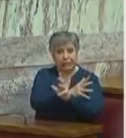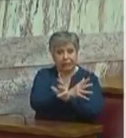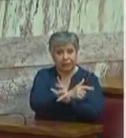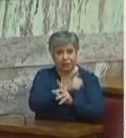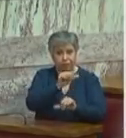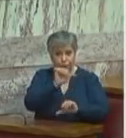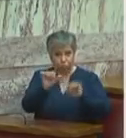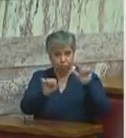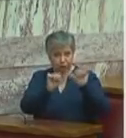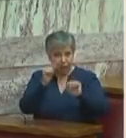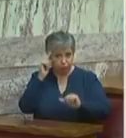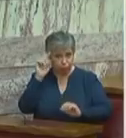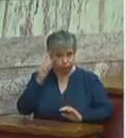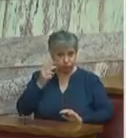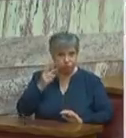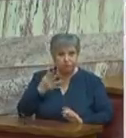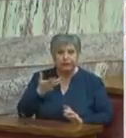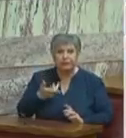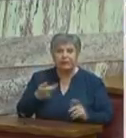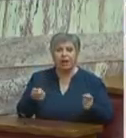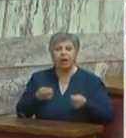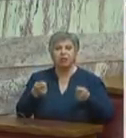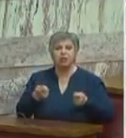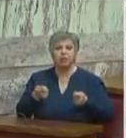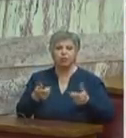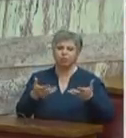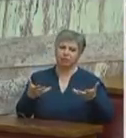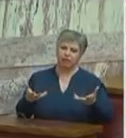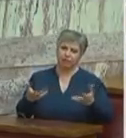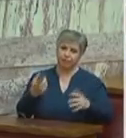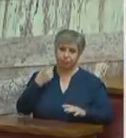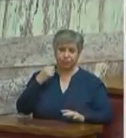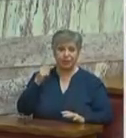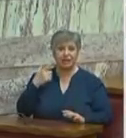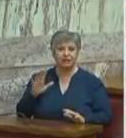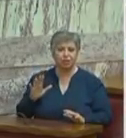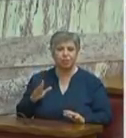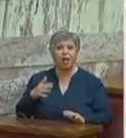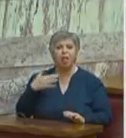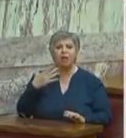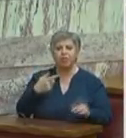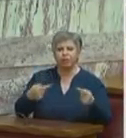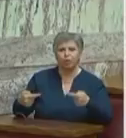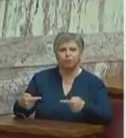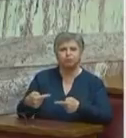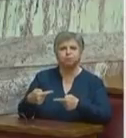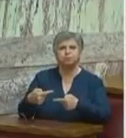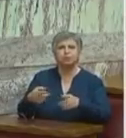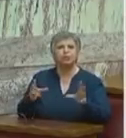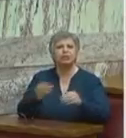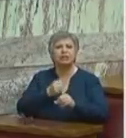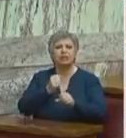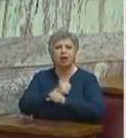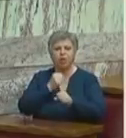έγγραφο με την κατανομή αρμοδιότητος. Δεν υπάρχει καμία αποφατική σύγκρουση αρμοδιότητας. Για